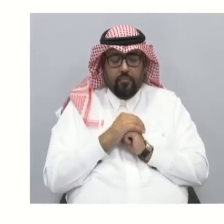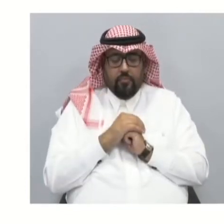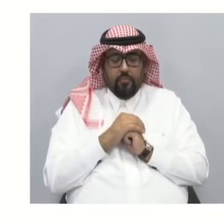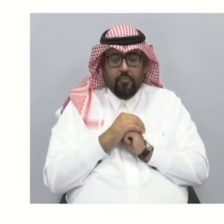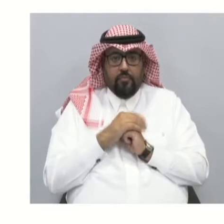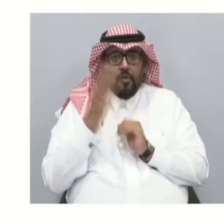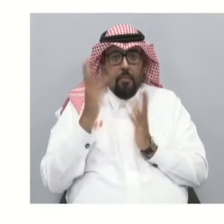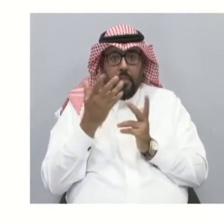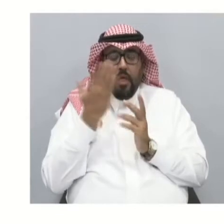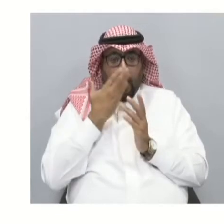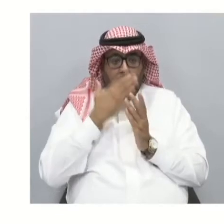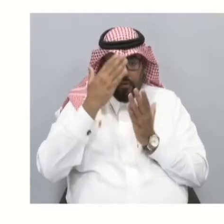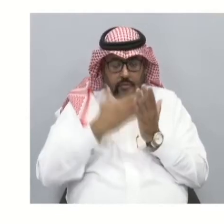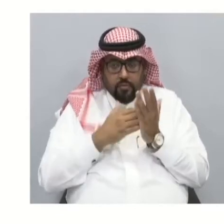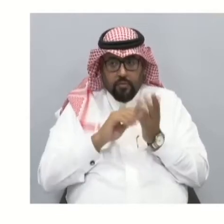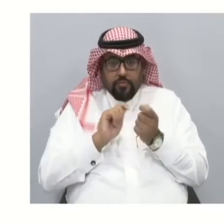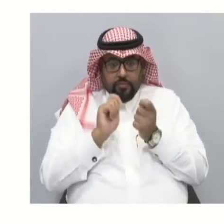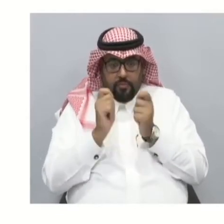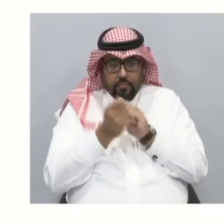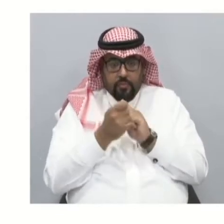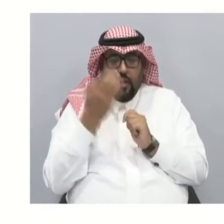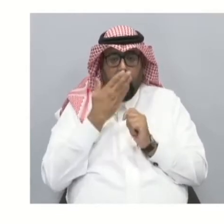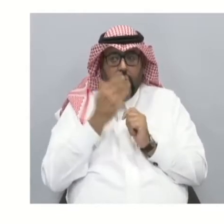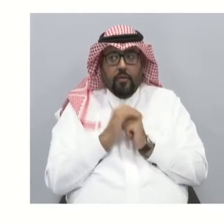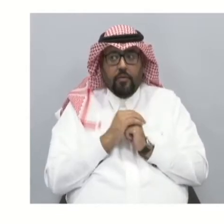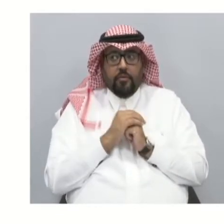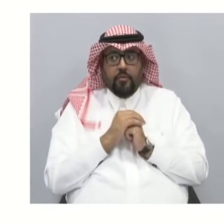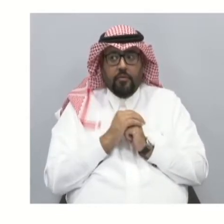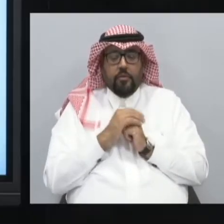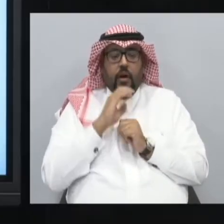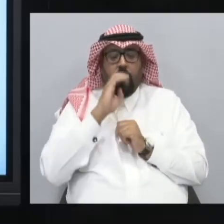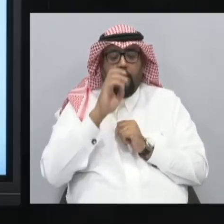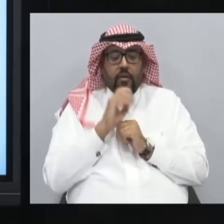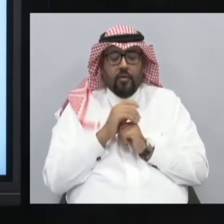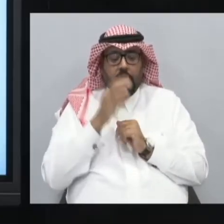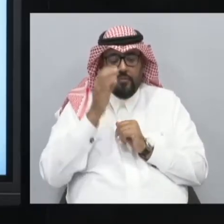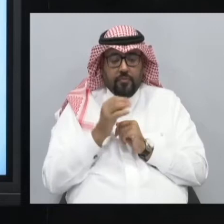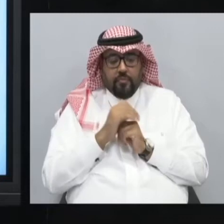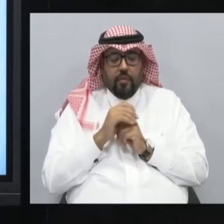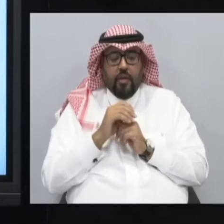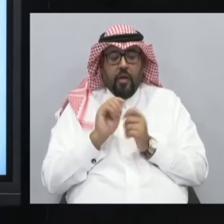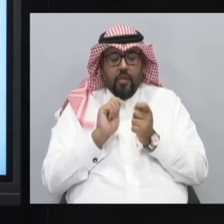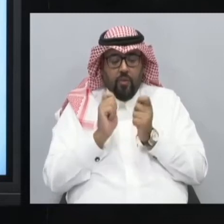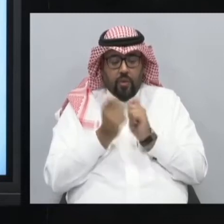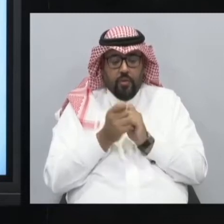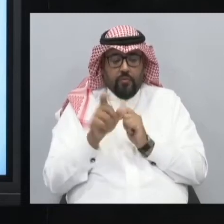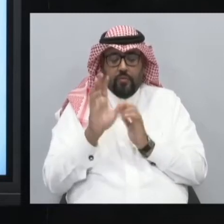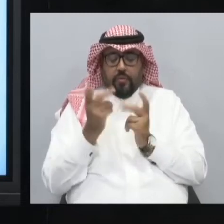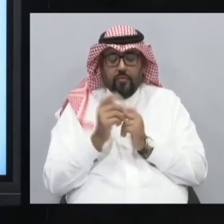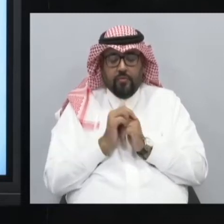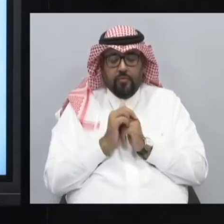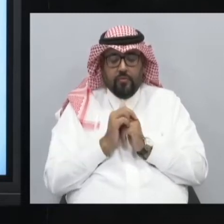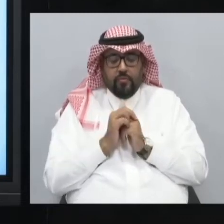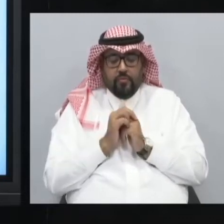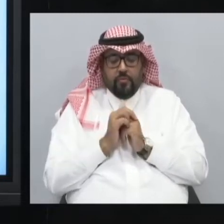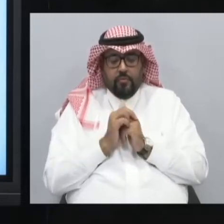أنت متى تقرأ تعدل الأسئلة بناء على القراءة، قد يكون السؤال لا يعبر عن الفكرة الرئيسة فأنت تعدل. كيف